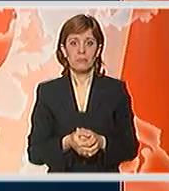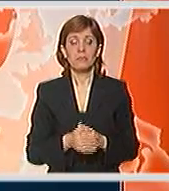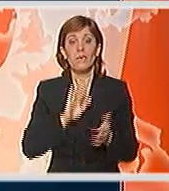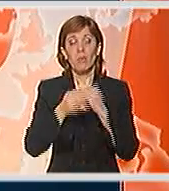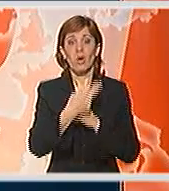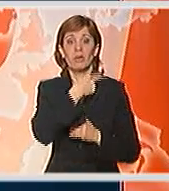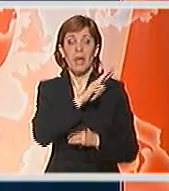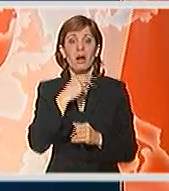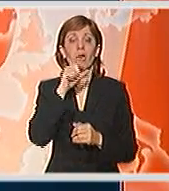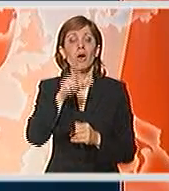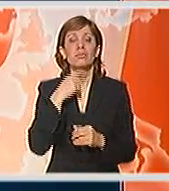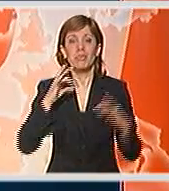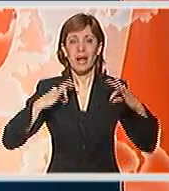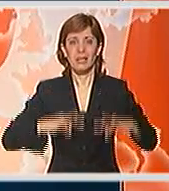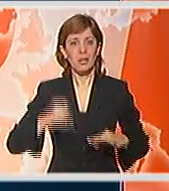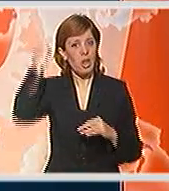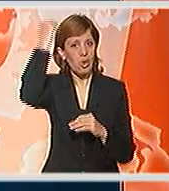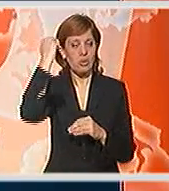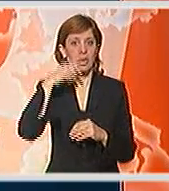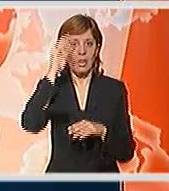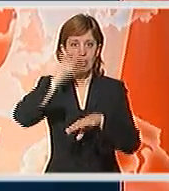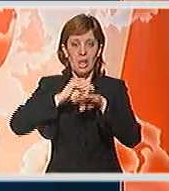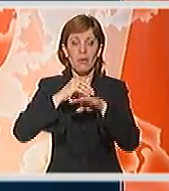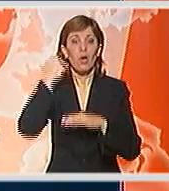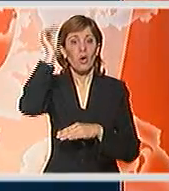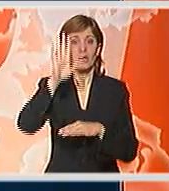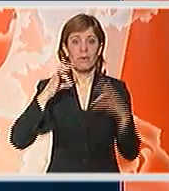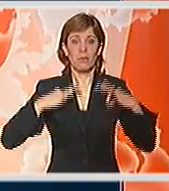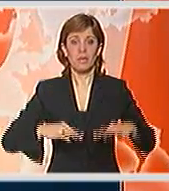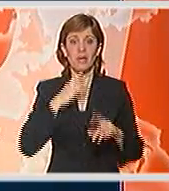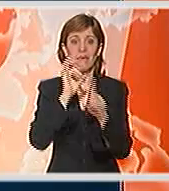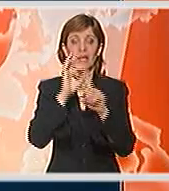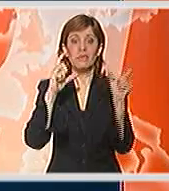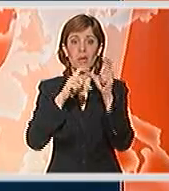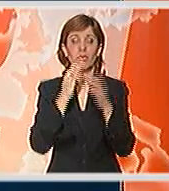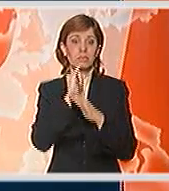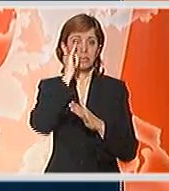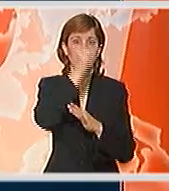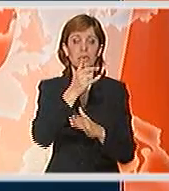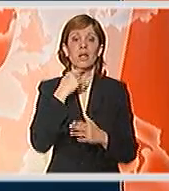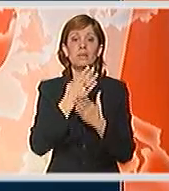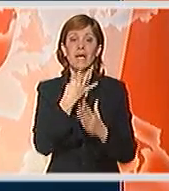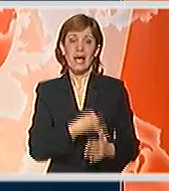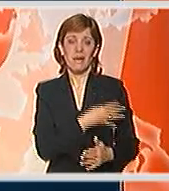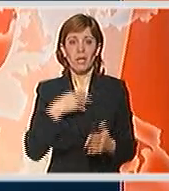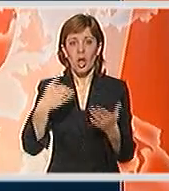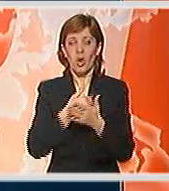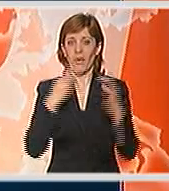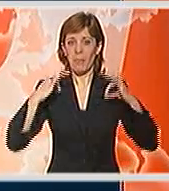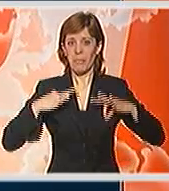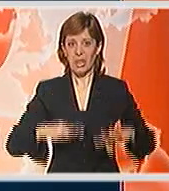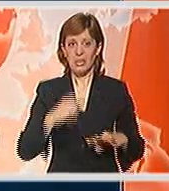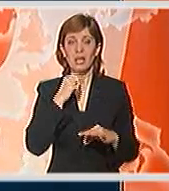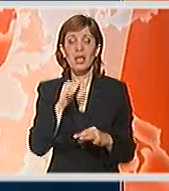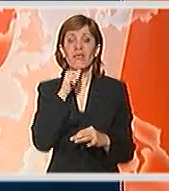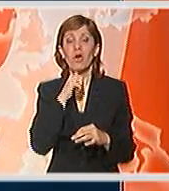Portparol predsjednika Kosova, Džavit Bećiri, izjavio je da će kosovski predsjednik Fatmir Sejdiju prisustovati inauguraciji novog hrvatskog predsjednika